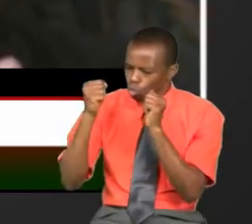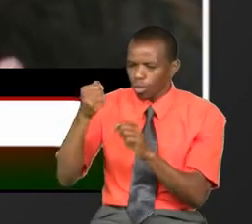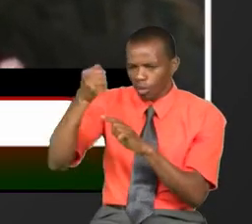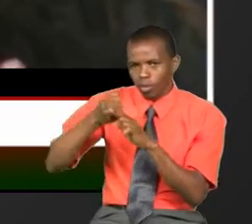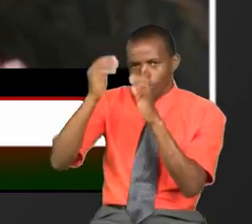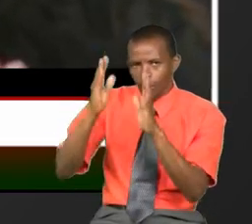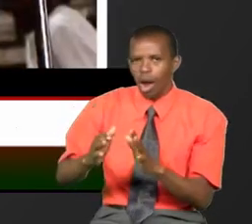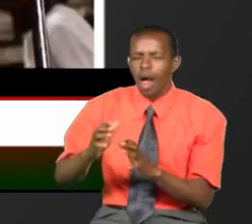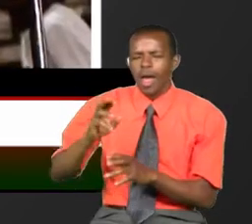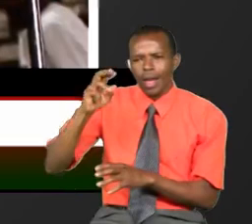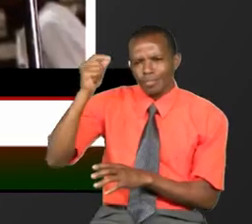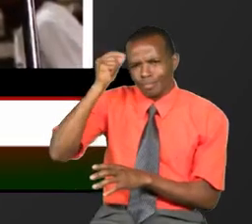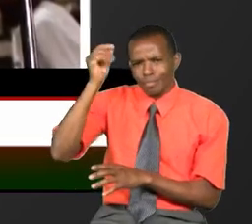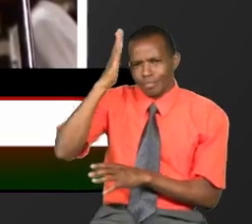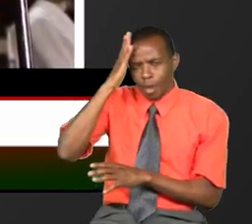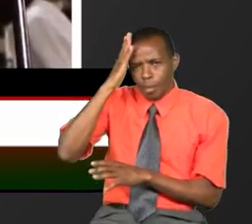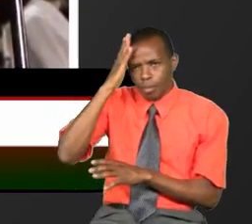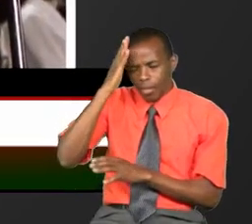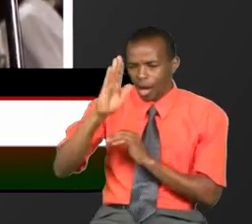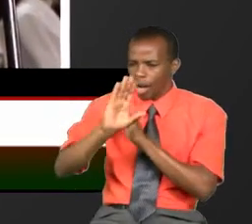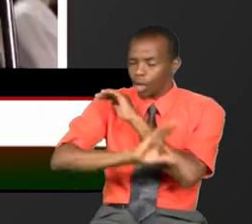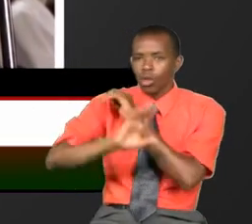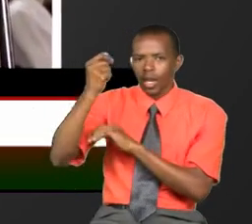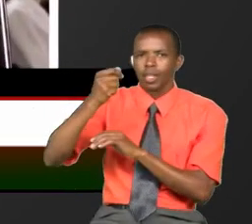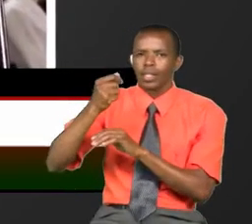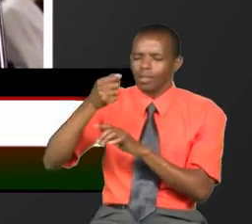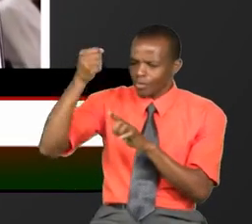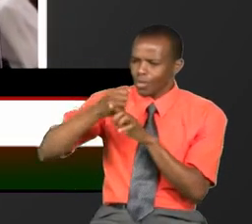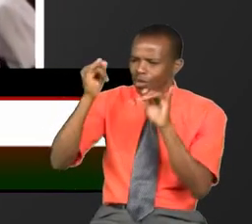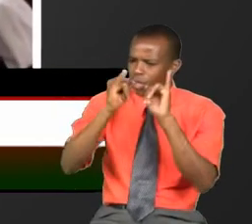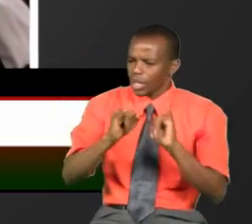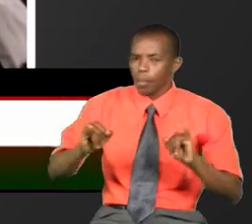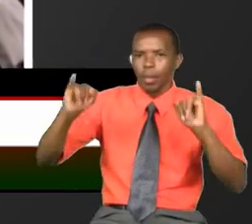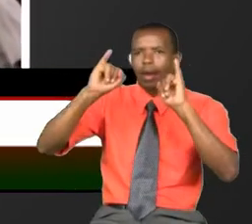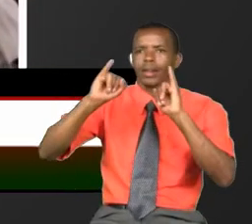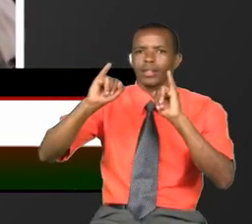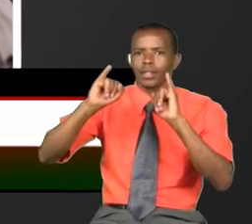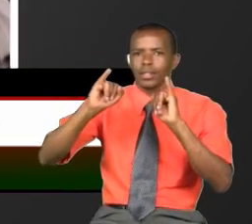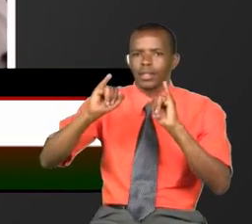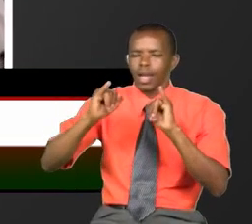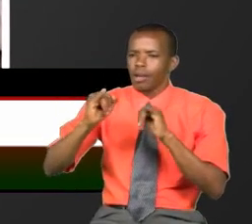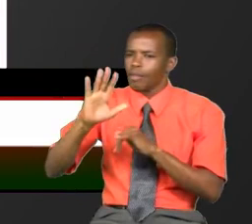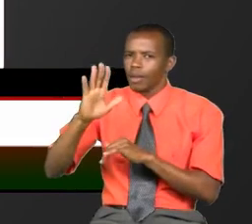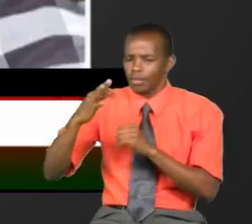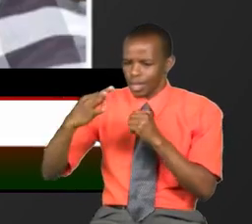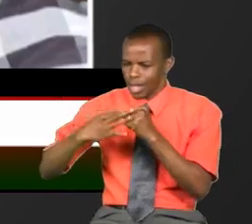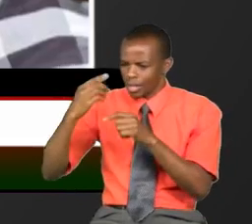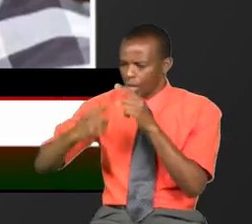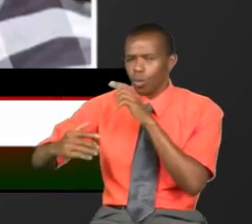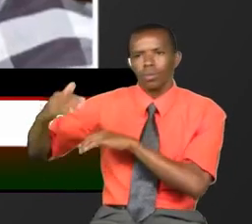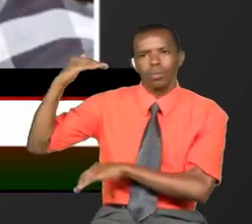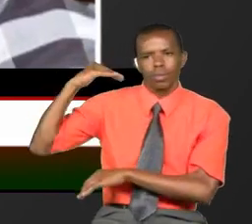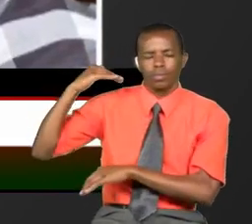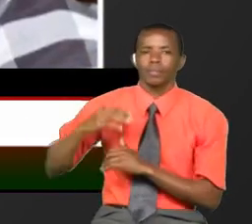holding deep memories of the country Kenya in her struggle for independence 58 years down the